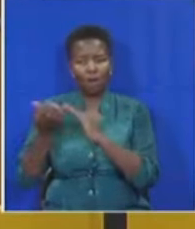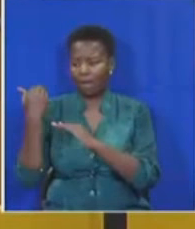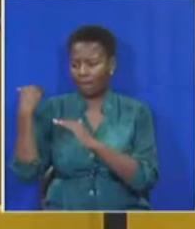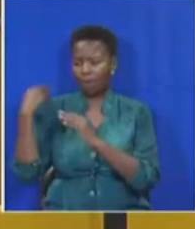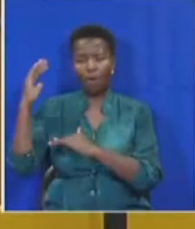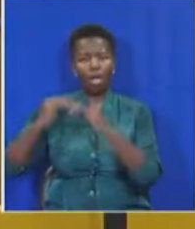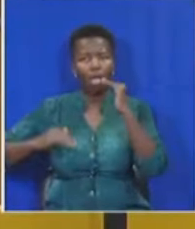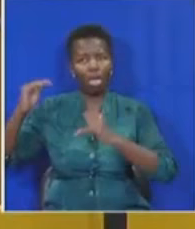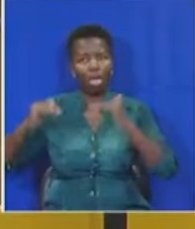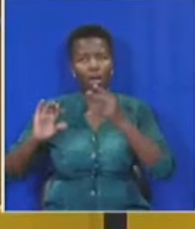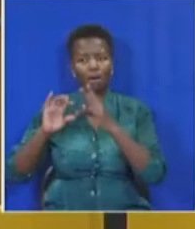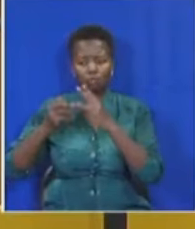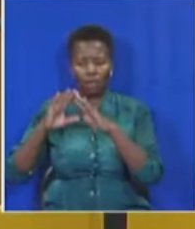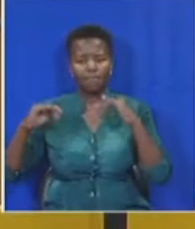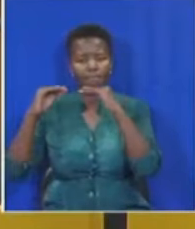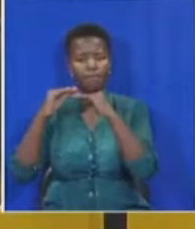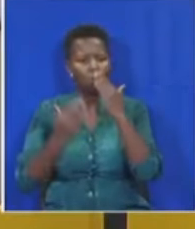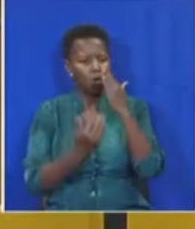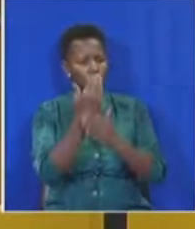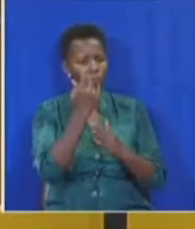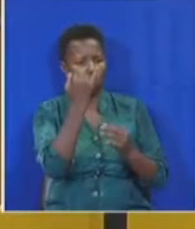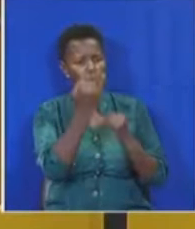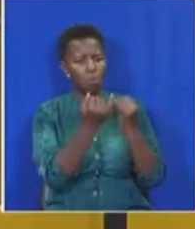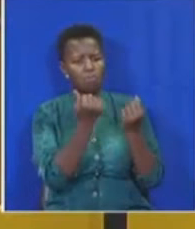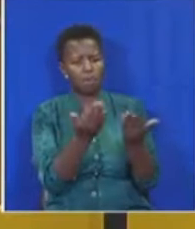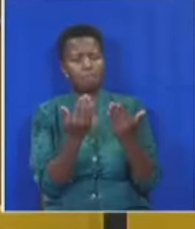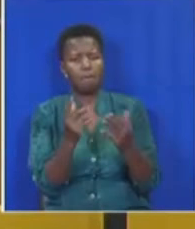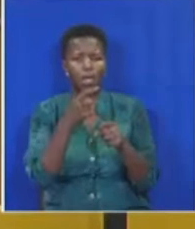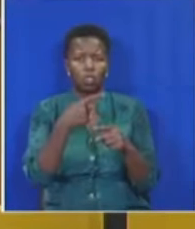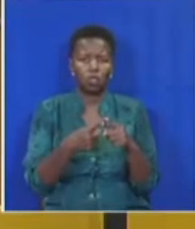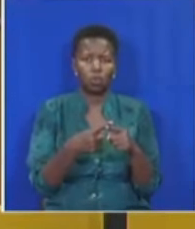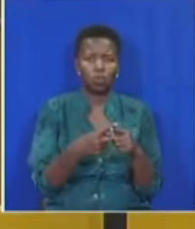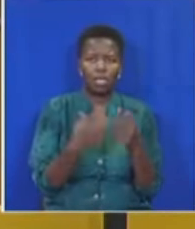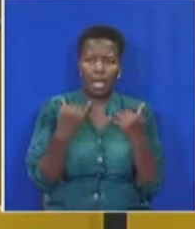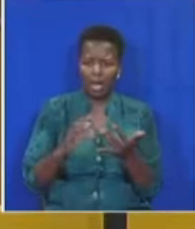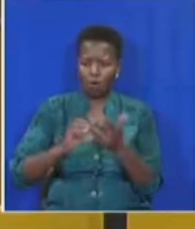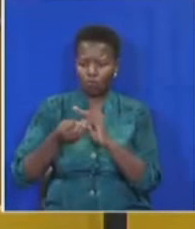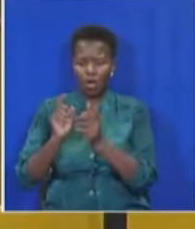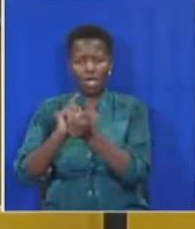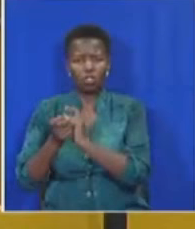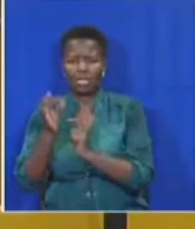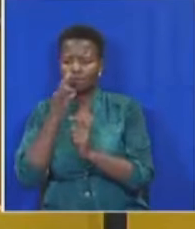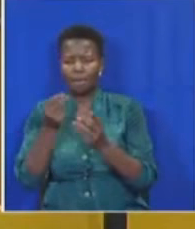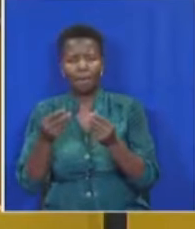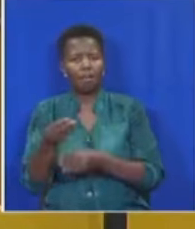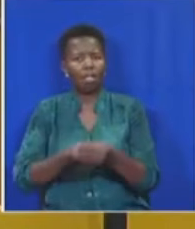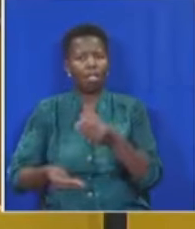ubuqhophololo khona iinkundla zomthetho bakhona abaphandi yani kubo engeke